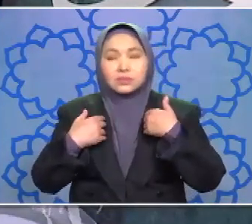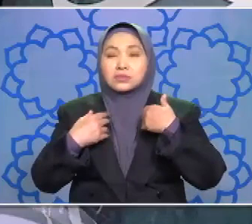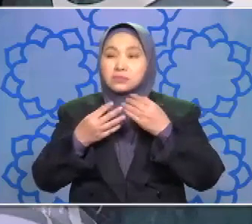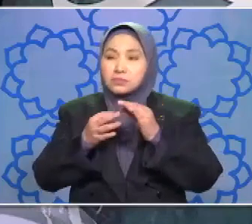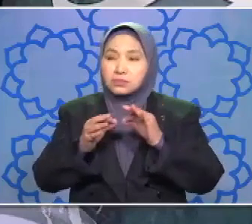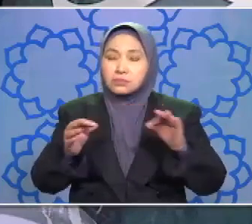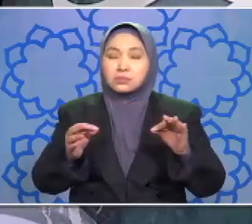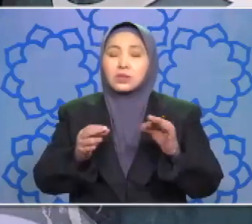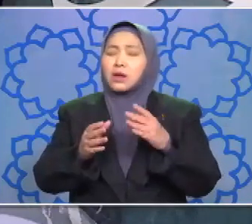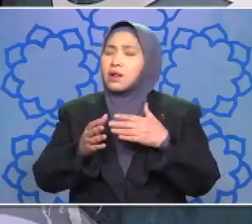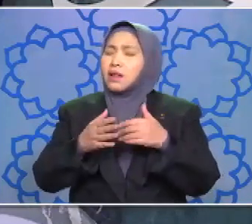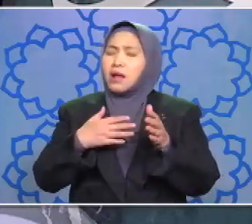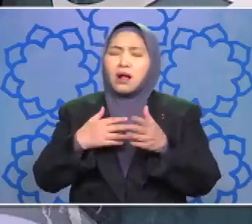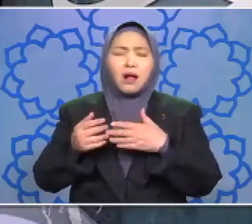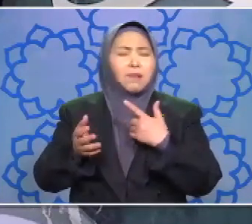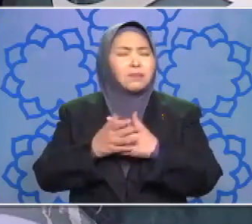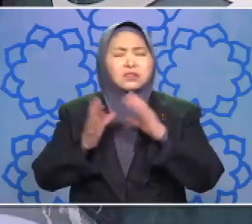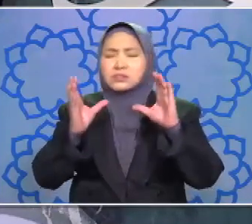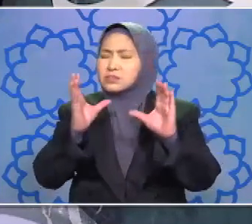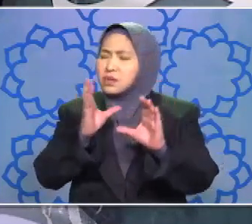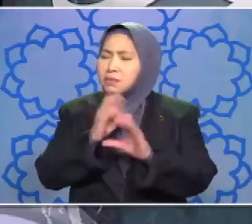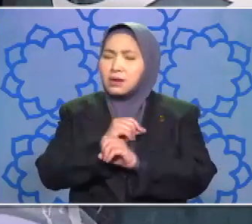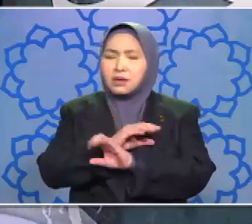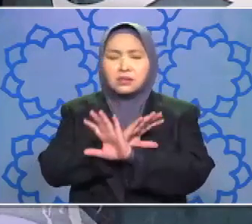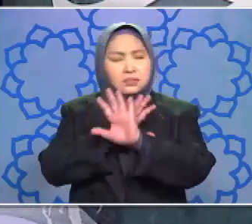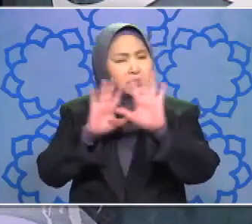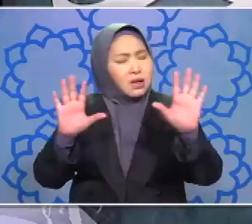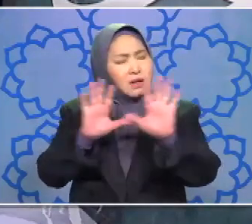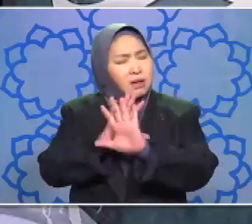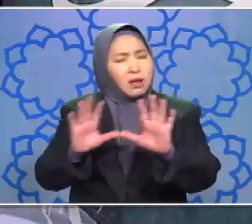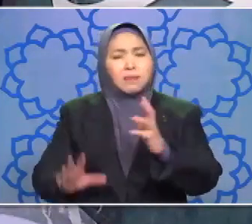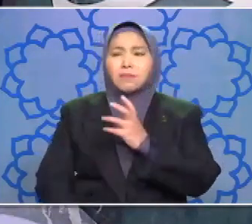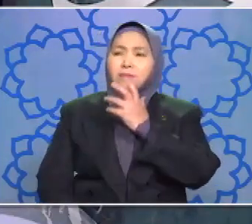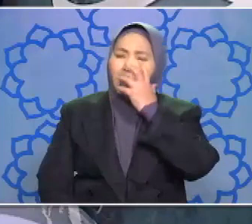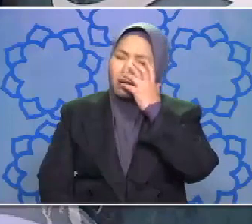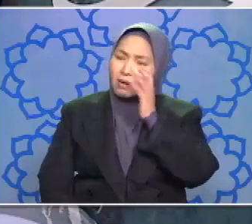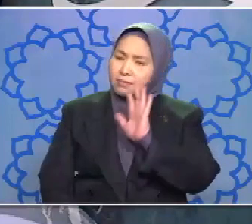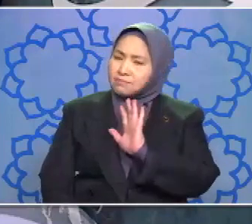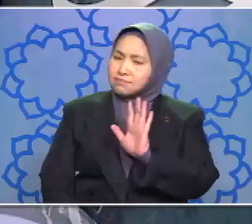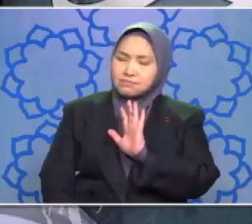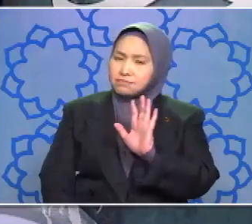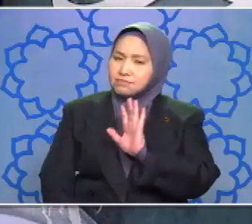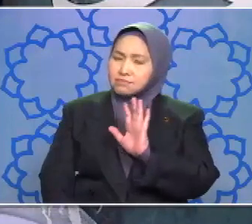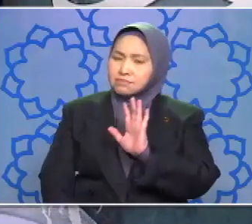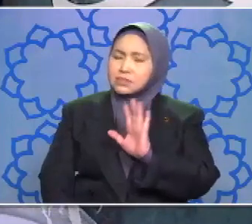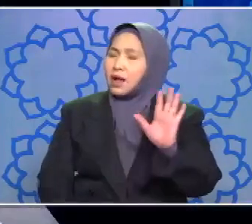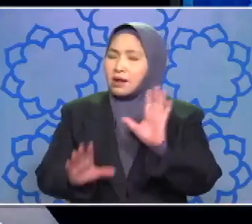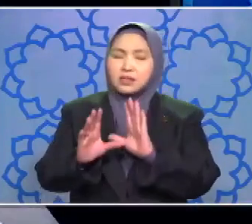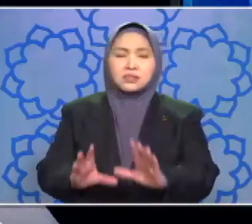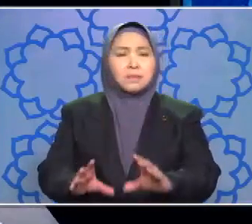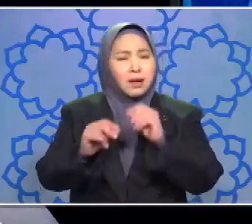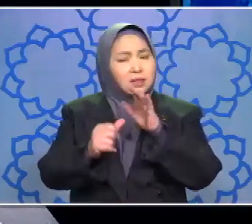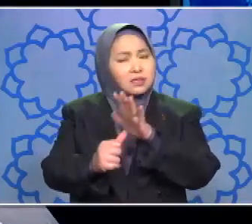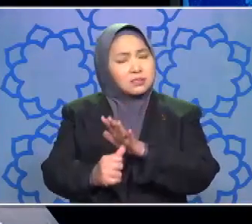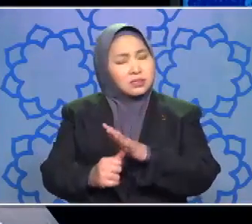Dalam kehidupan kita, walau apa juga ujian cabaran, jangan marah-marah. Jangan marah-marah. Maksudnya jangan cepat-cepat stres. Betul.